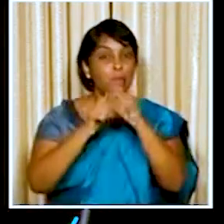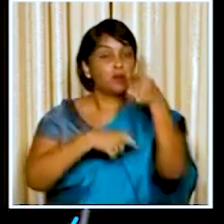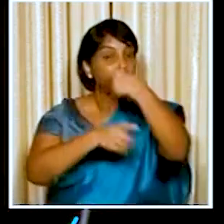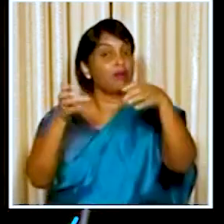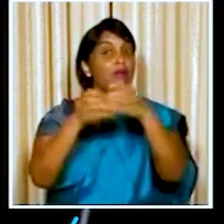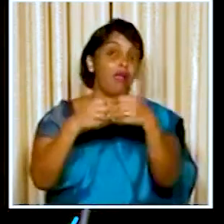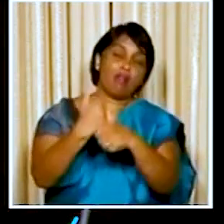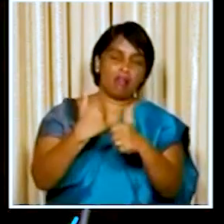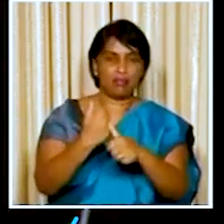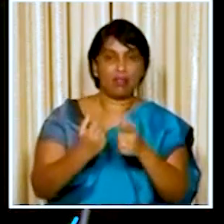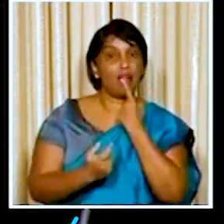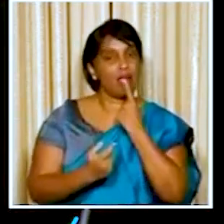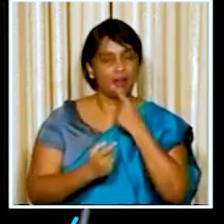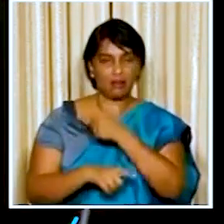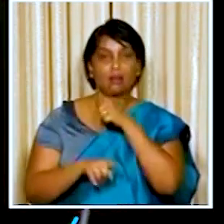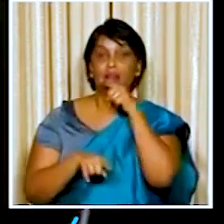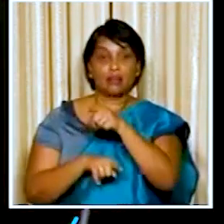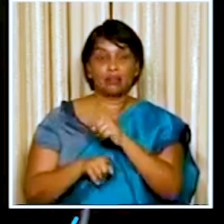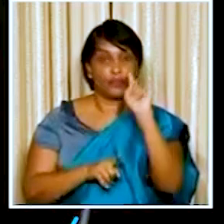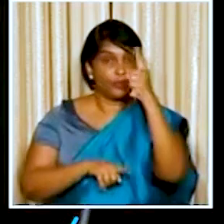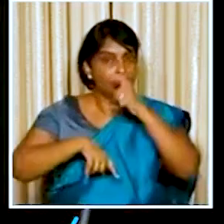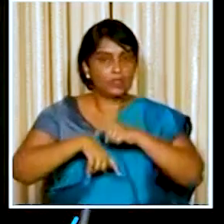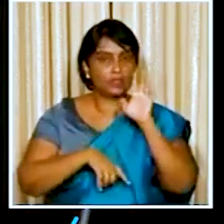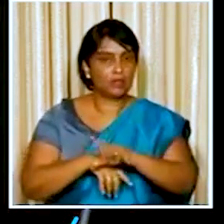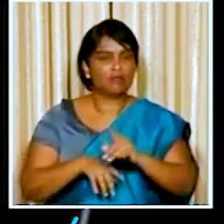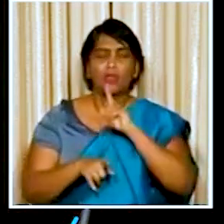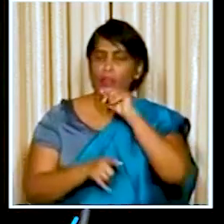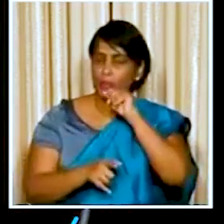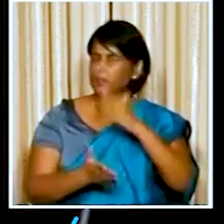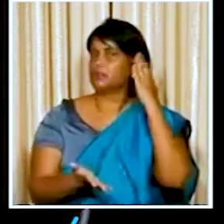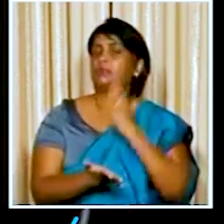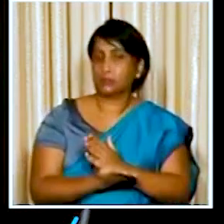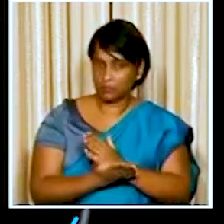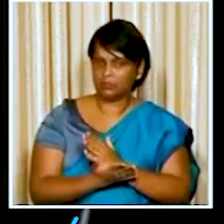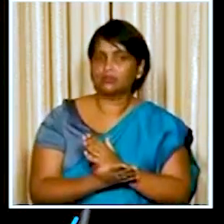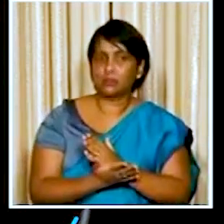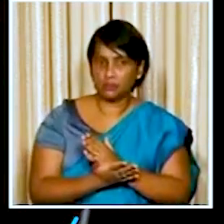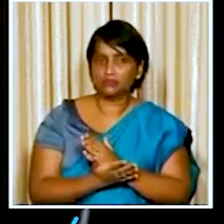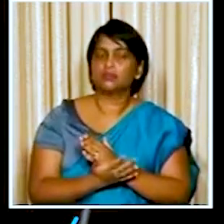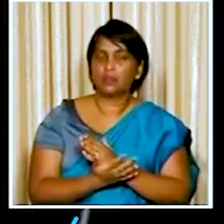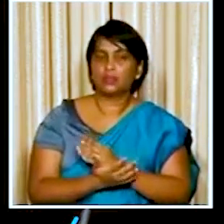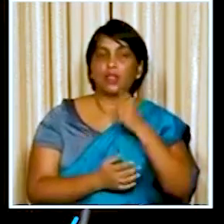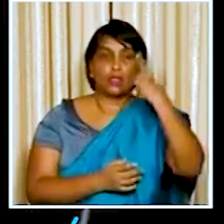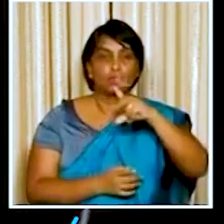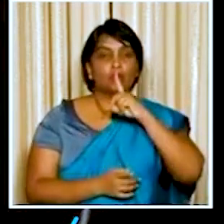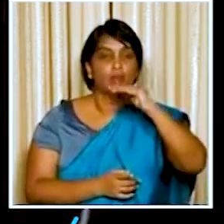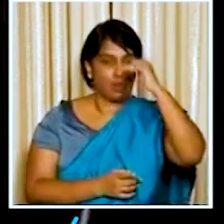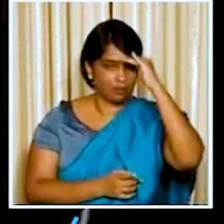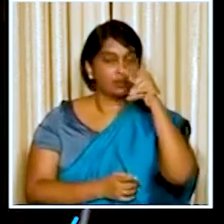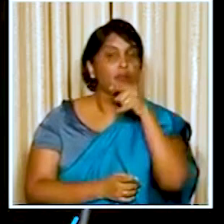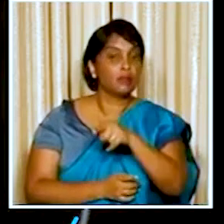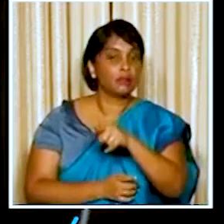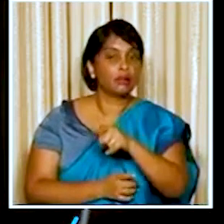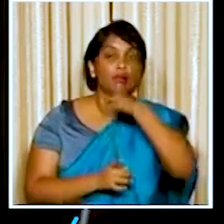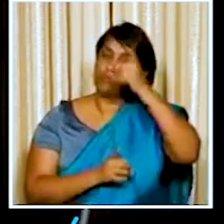එක හදාගන්න ඔය කටවල් ටික. මොකද මේක පළවෙනි පාර නෙමෙයි මේක වහාම නැවැත්විය යුතුයි. නියෝජ්‍ය කතානායකතුමනි